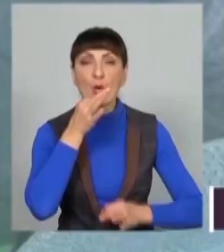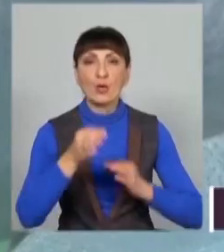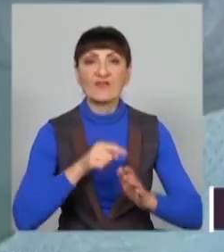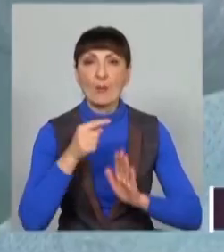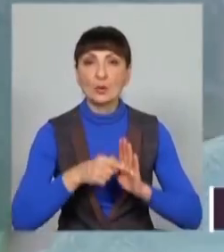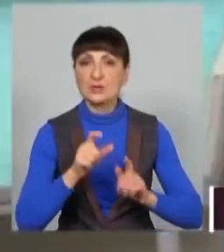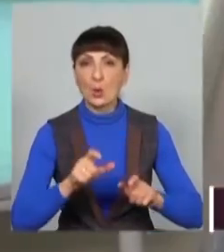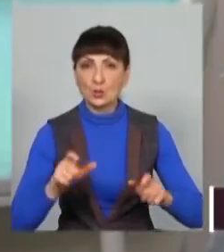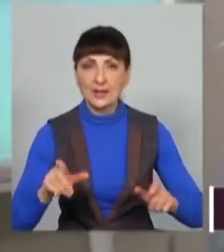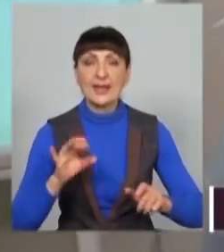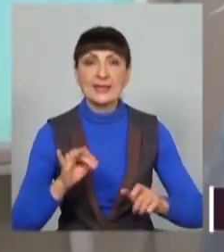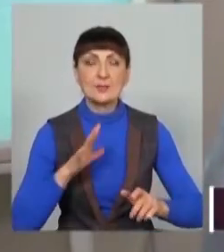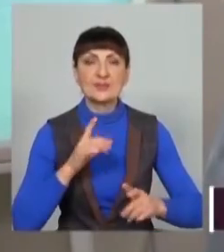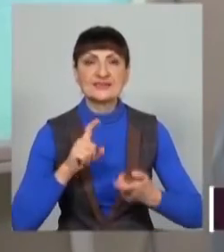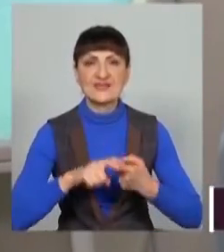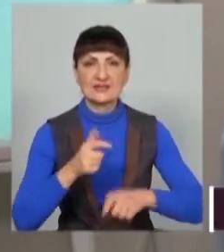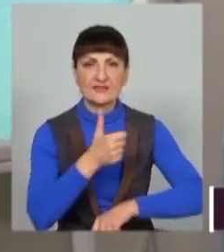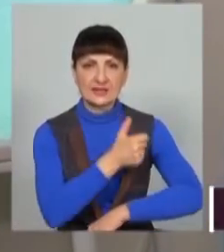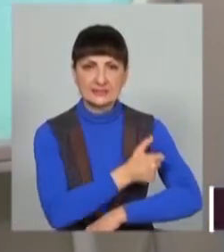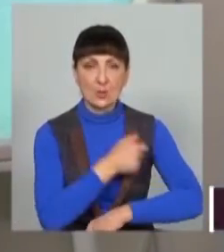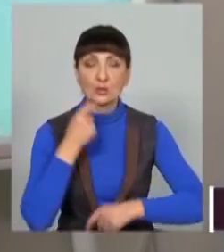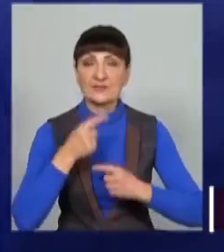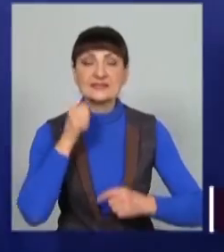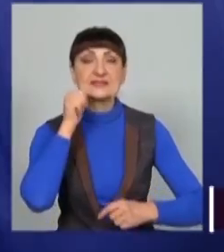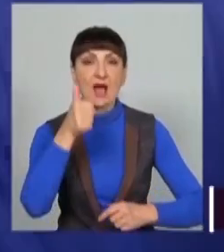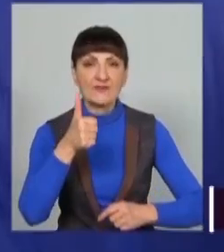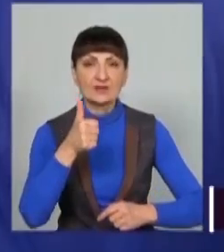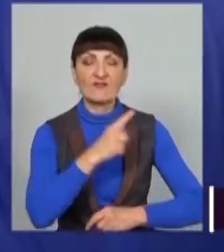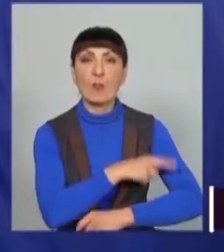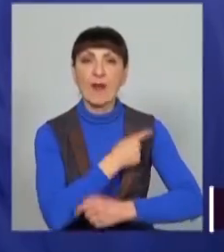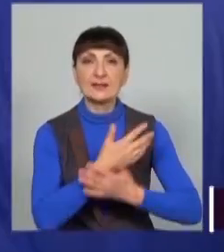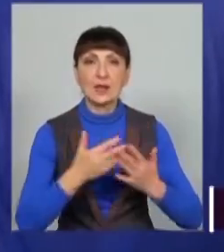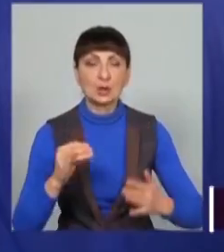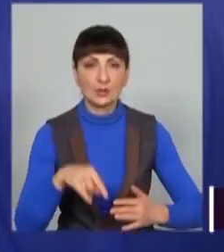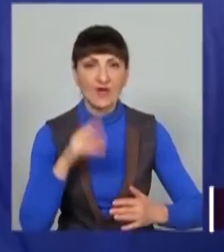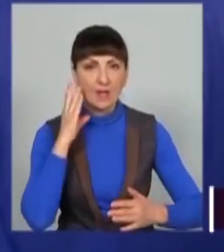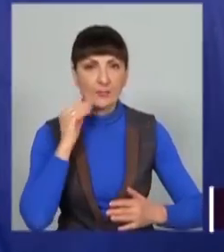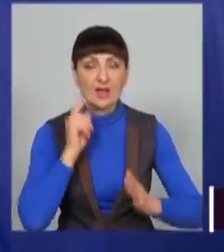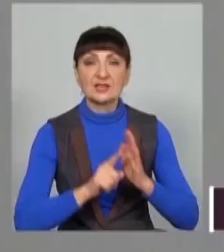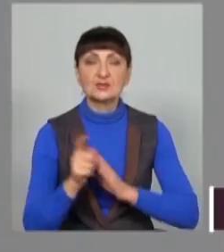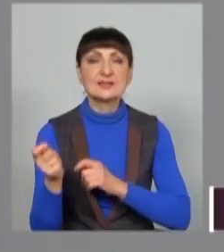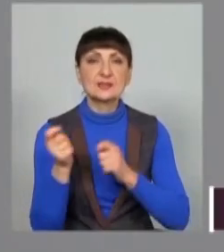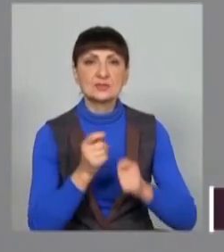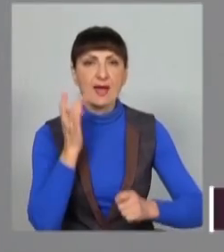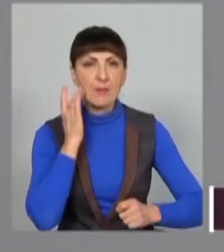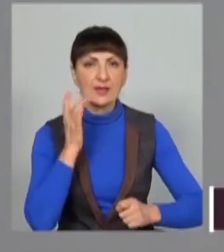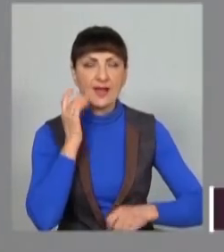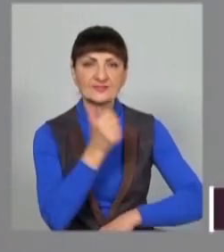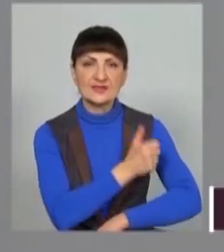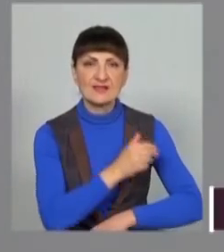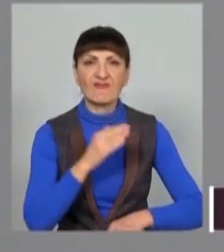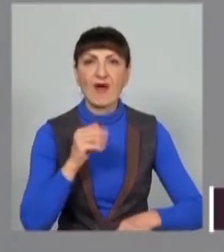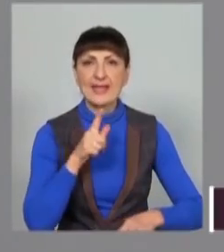горожан и затронул тему вакцинации он заявил что завтра в медучреждения южной столицы начнут доставлять американскую вакцину